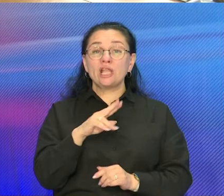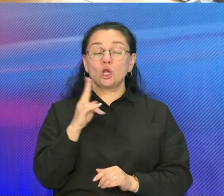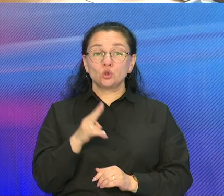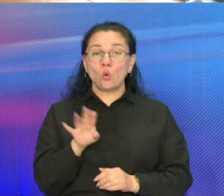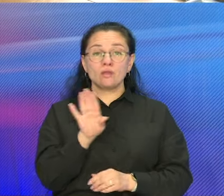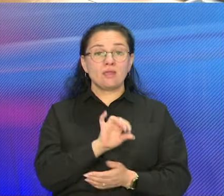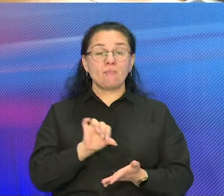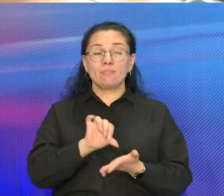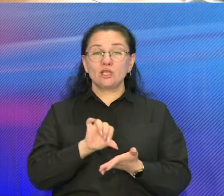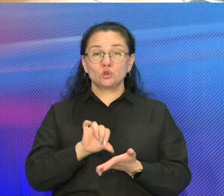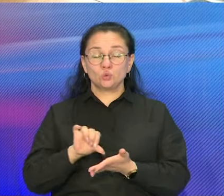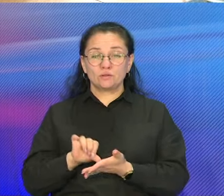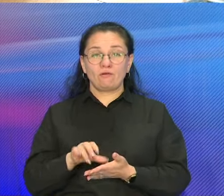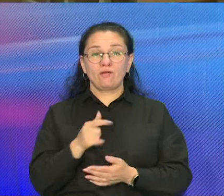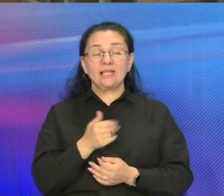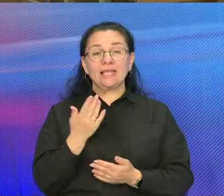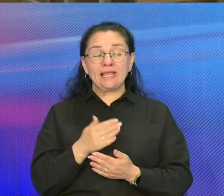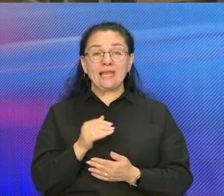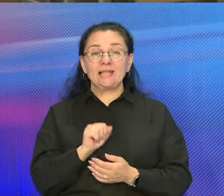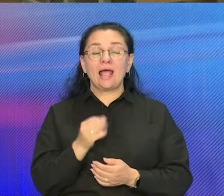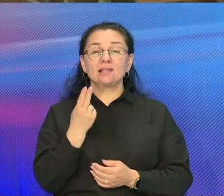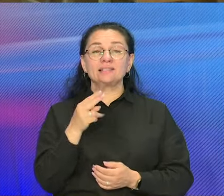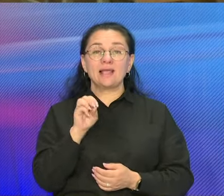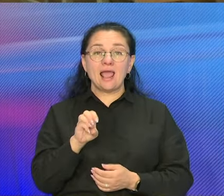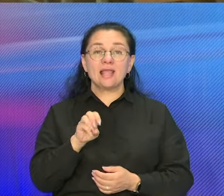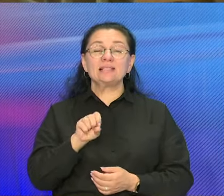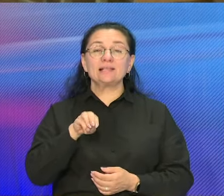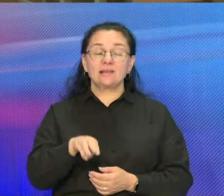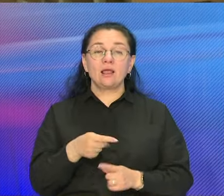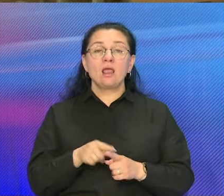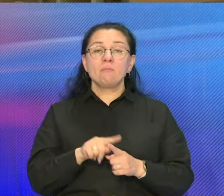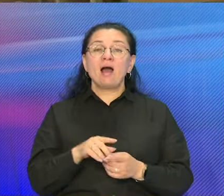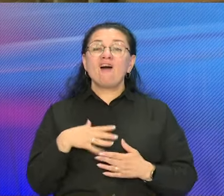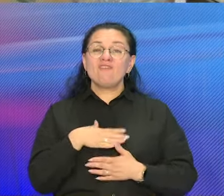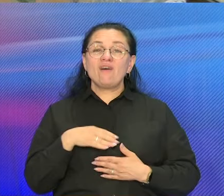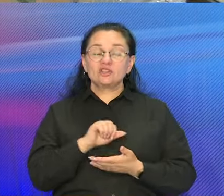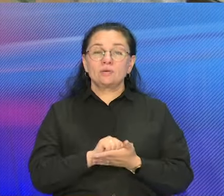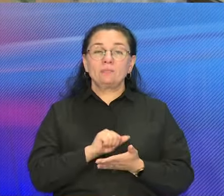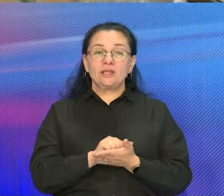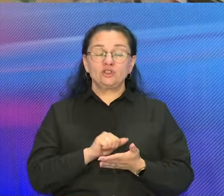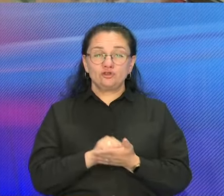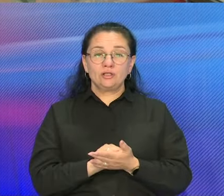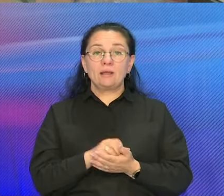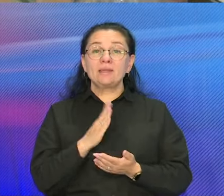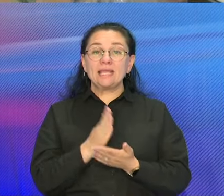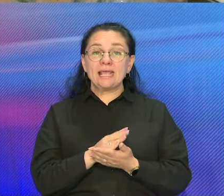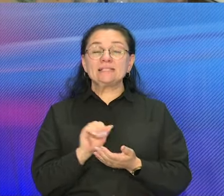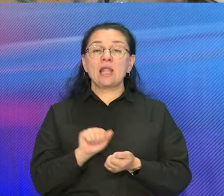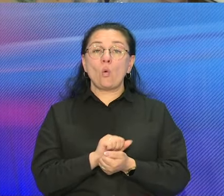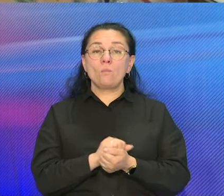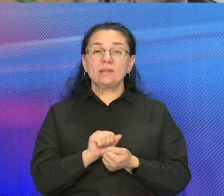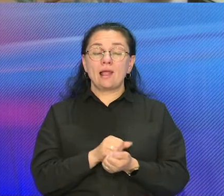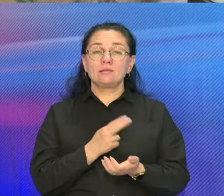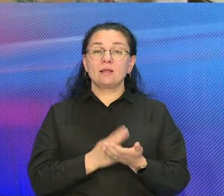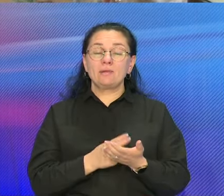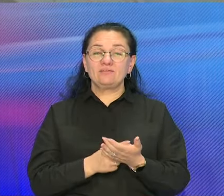централизованном экзамене, ци тестирования у основные дни по важких причинах И, мая документальное тому подтверждение, примут